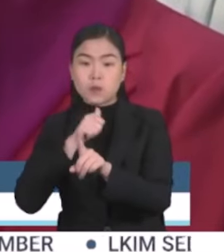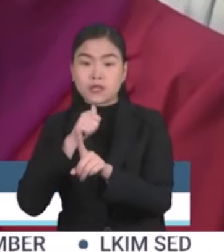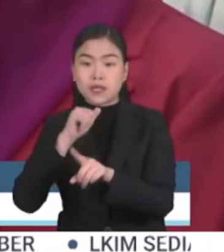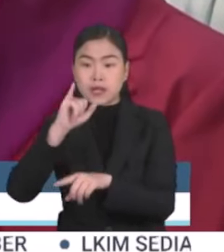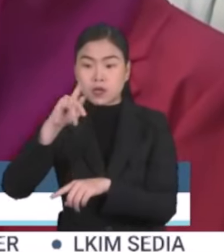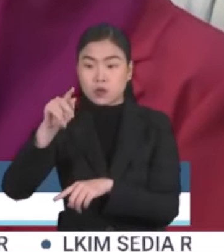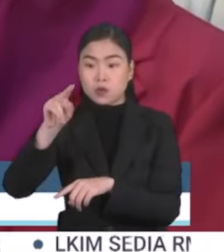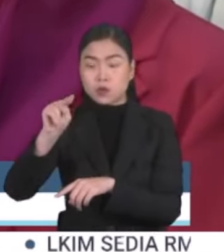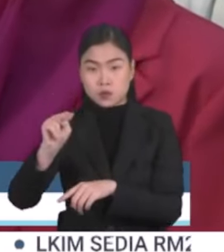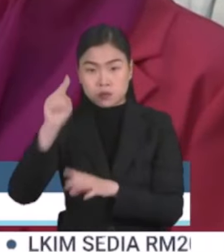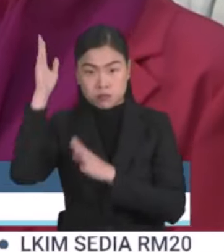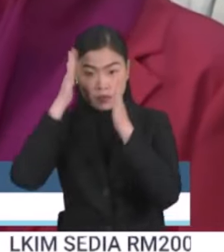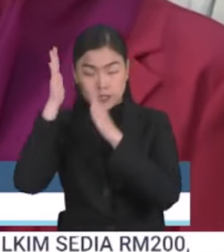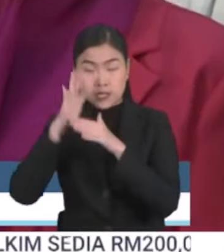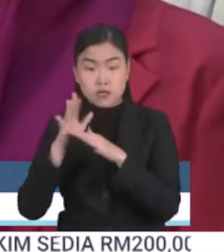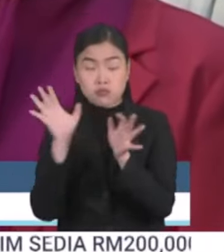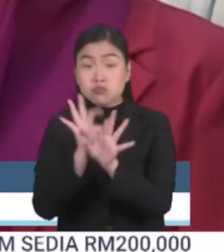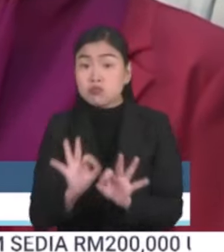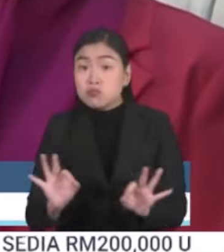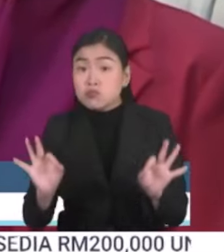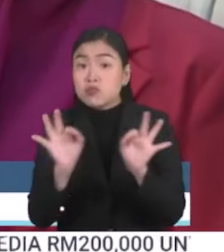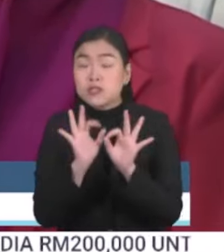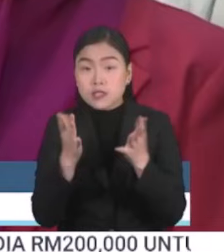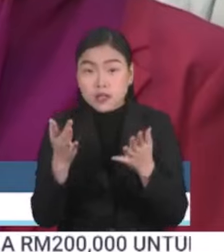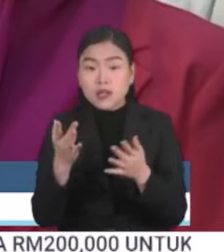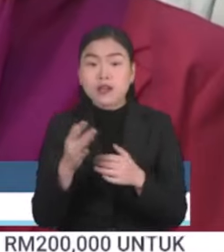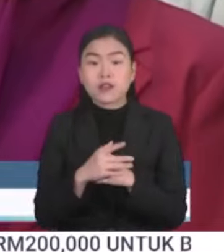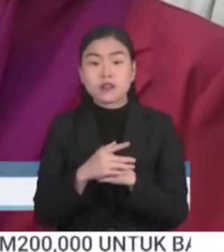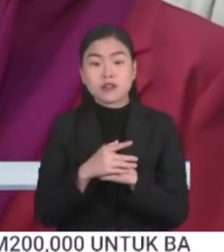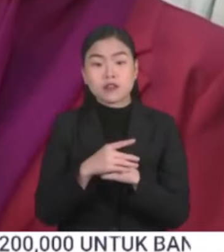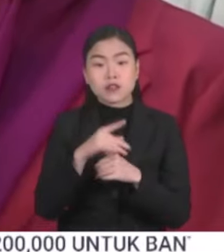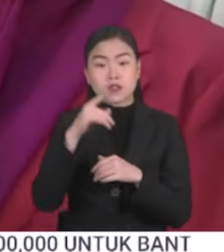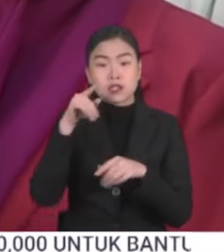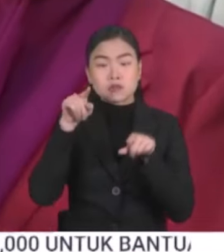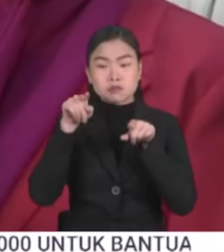dan lagi penting adalah untuk align